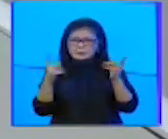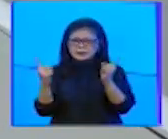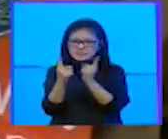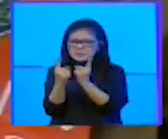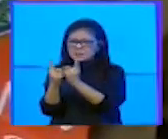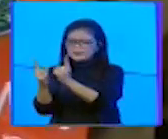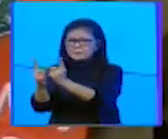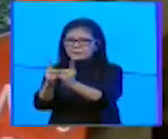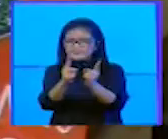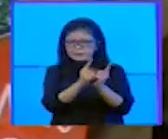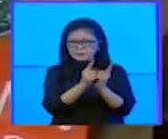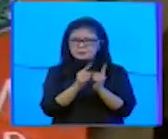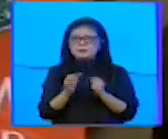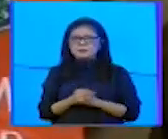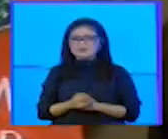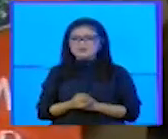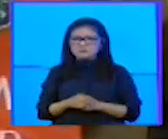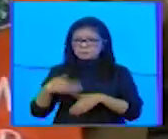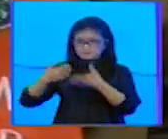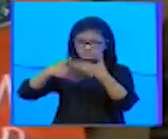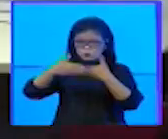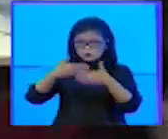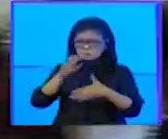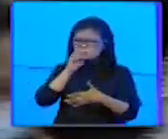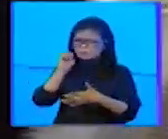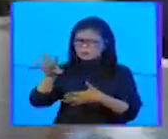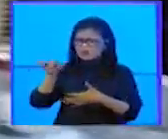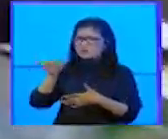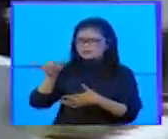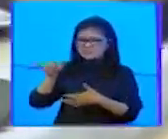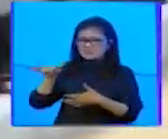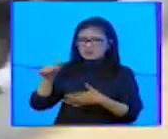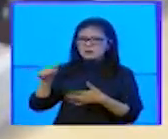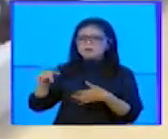akan memperbaiki aturan protokol kesehatan guna mencegah munculnya klaster perkantoran.